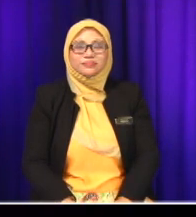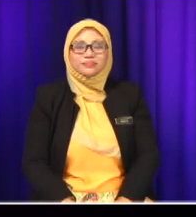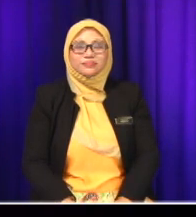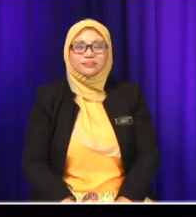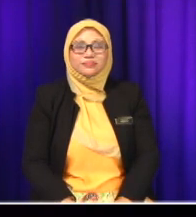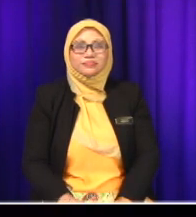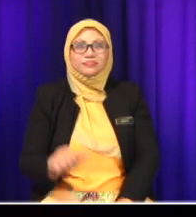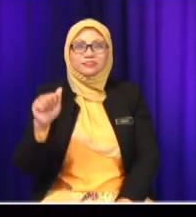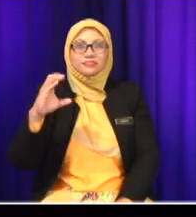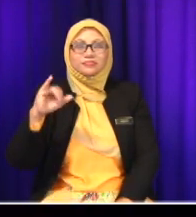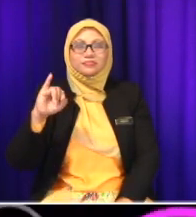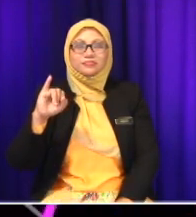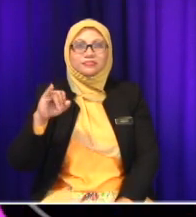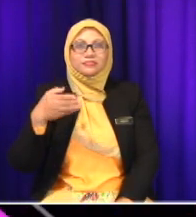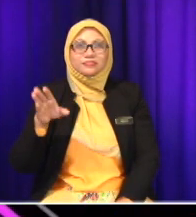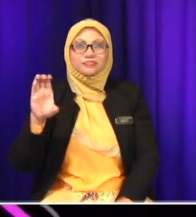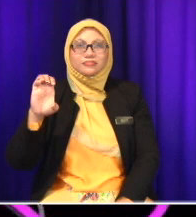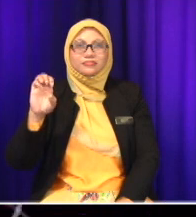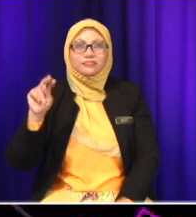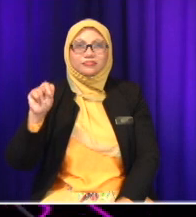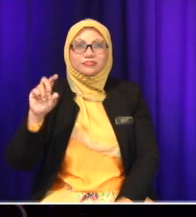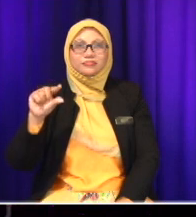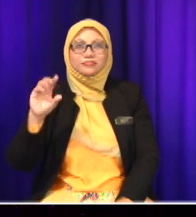tangan a